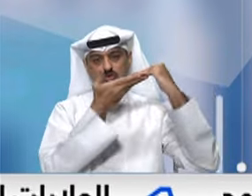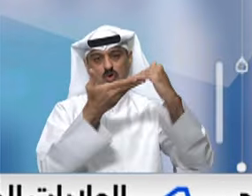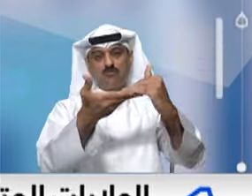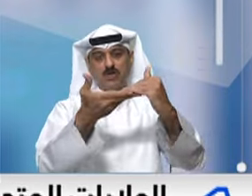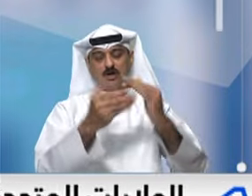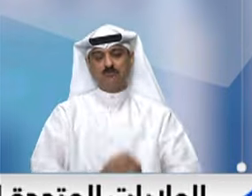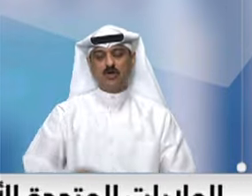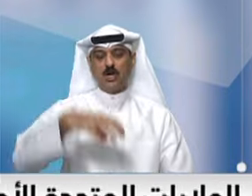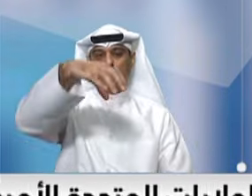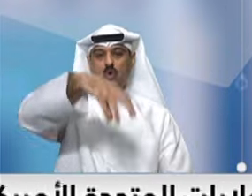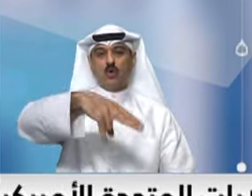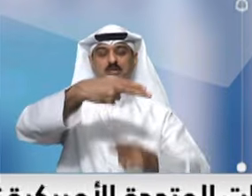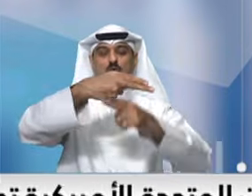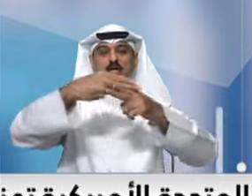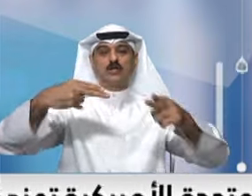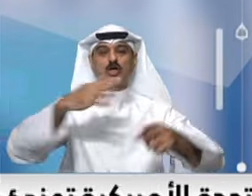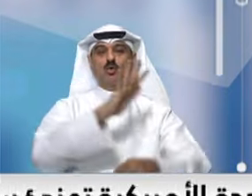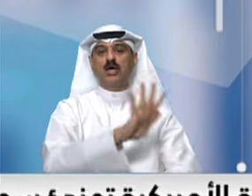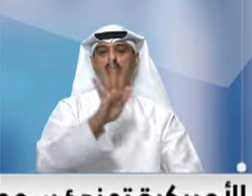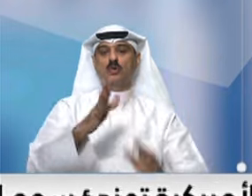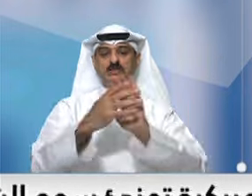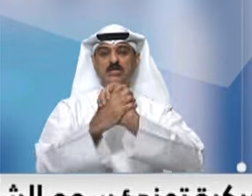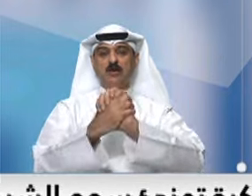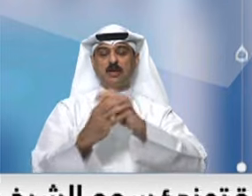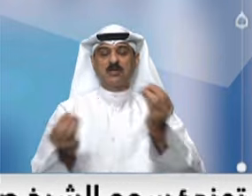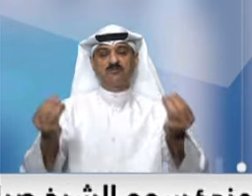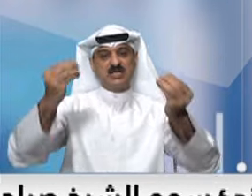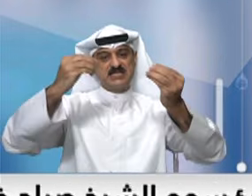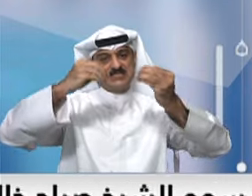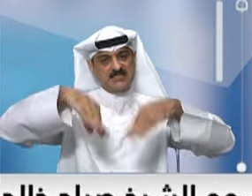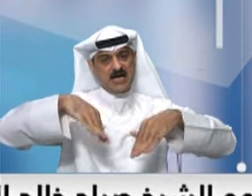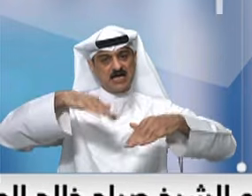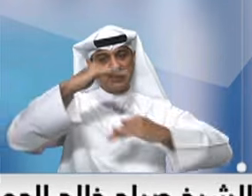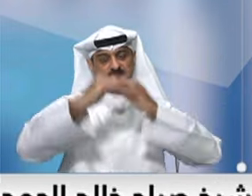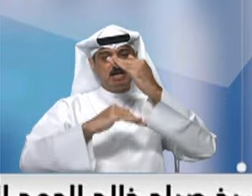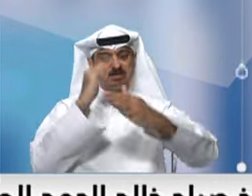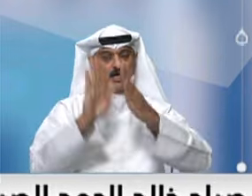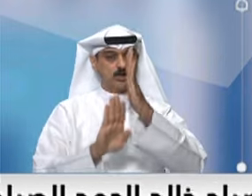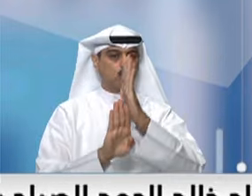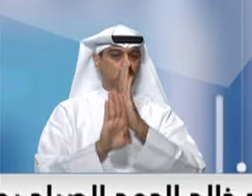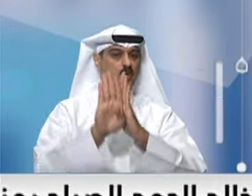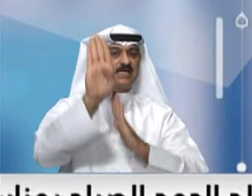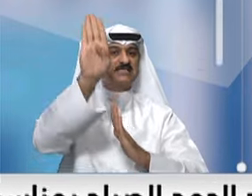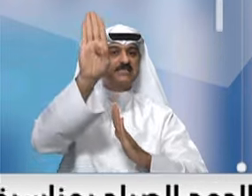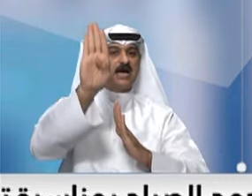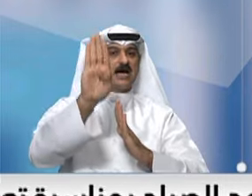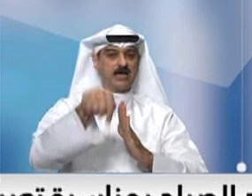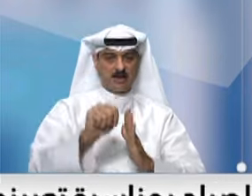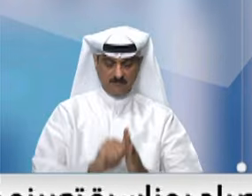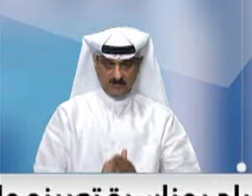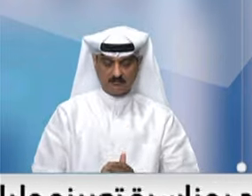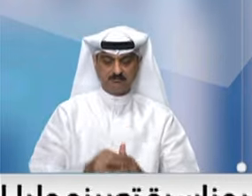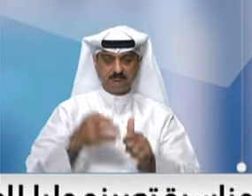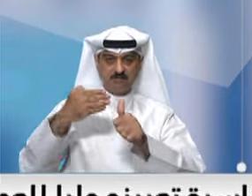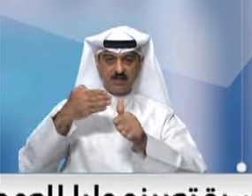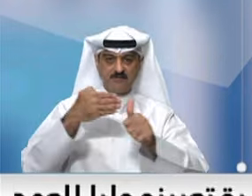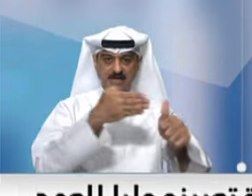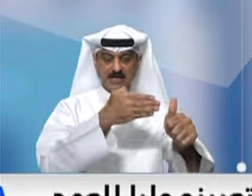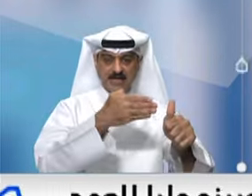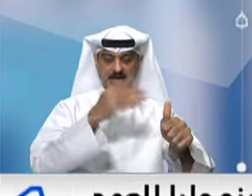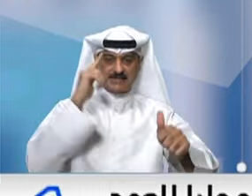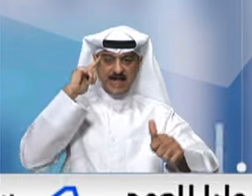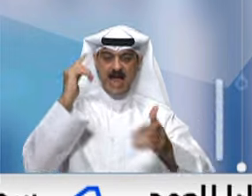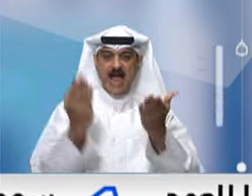ولدول الكويت وشعبها الشقيق المزيد من التنميه والتقدم والازدهار تحت ظل القياده